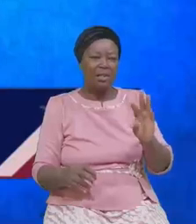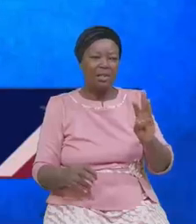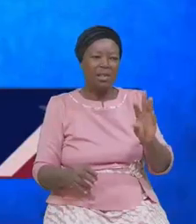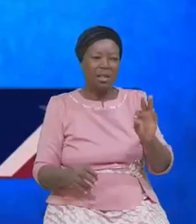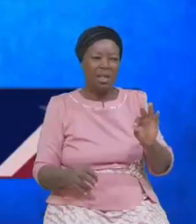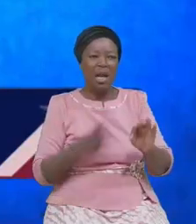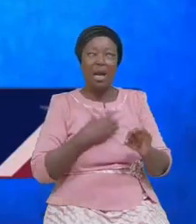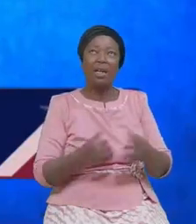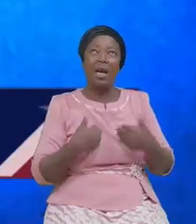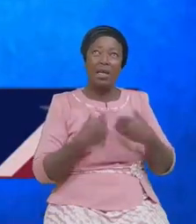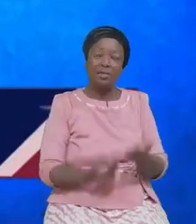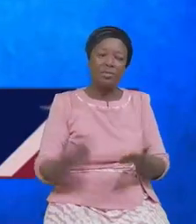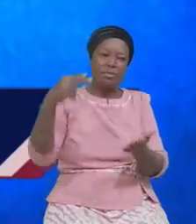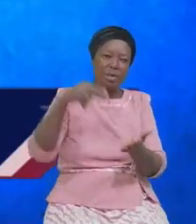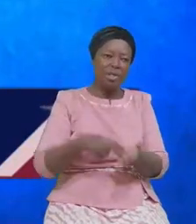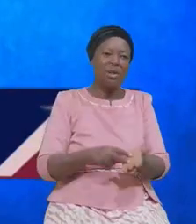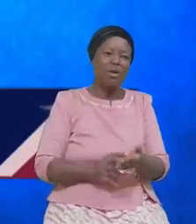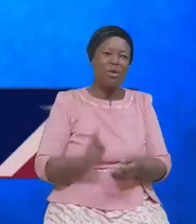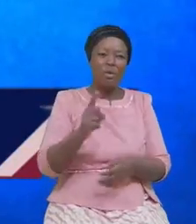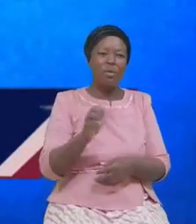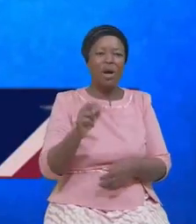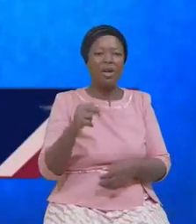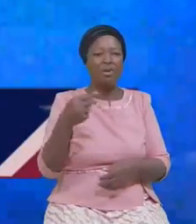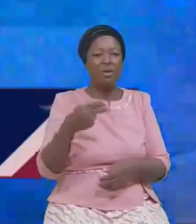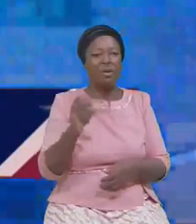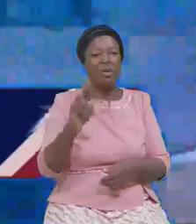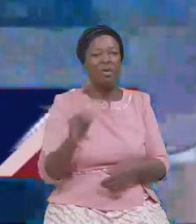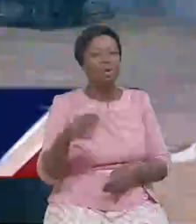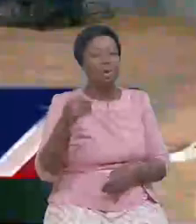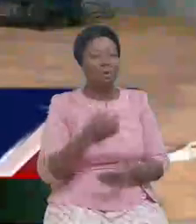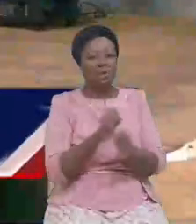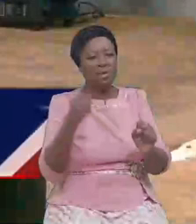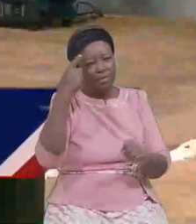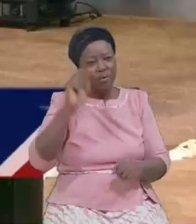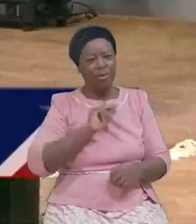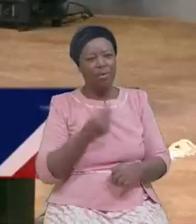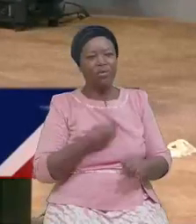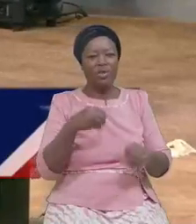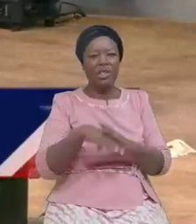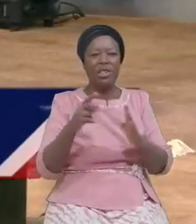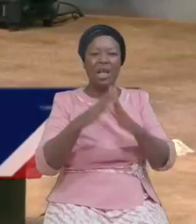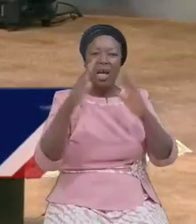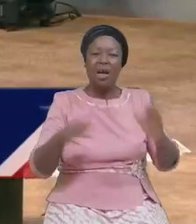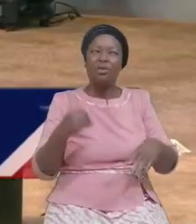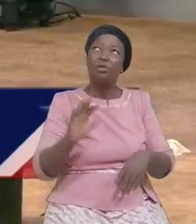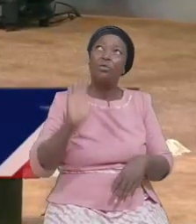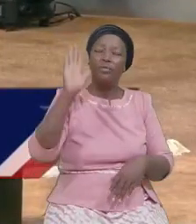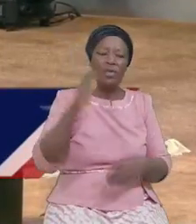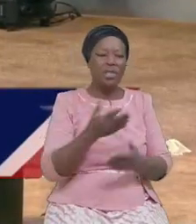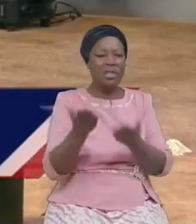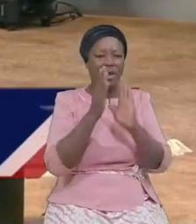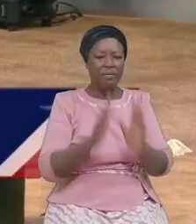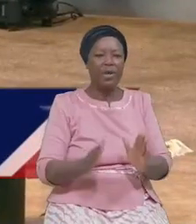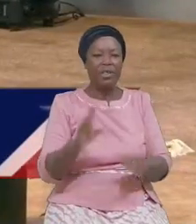suscité un puissant sauveur dans la maison de David, son serviteur. Verset